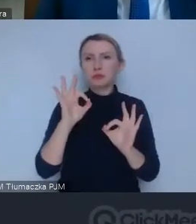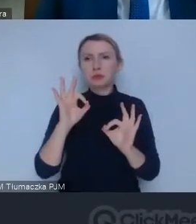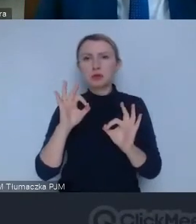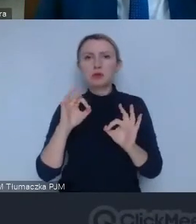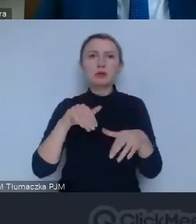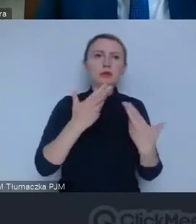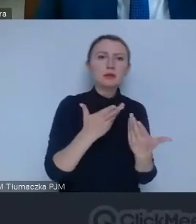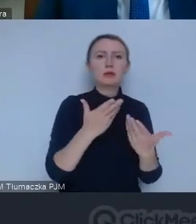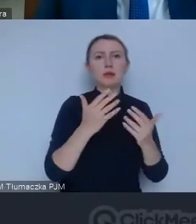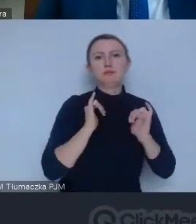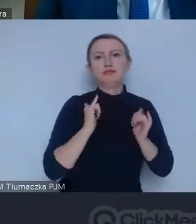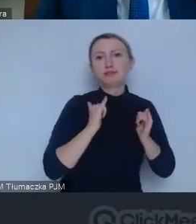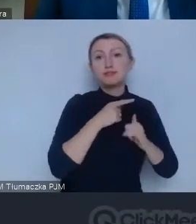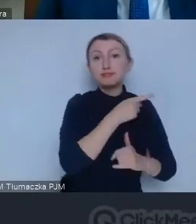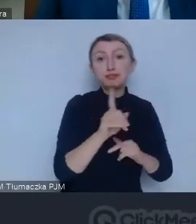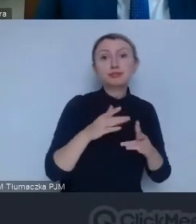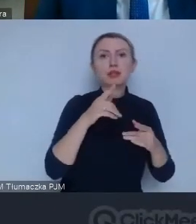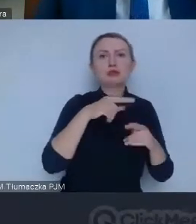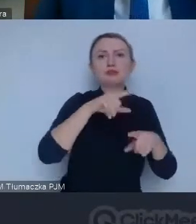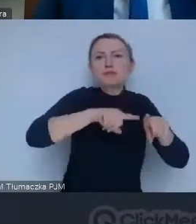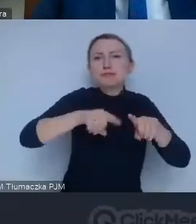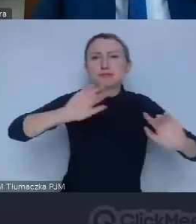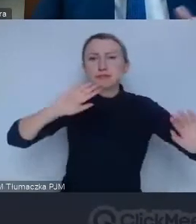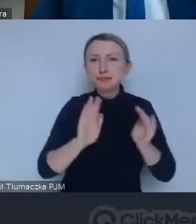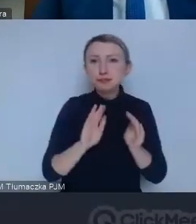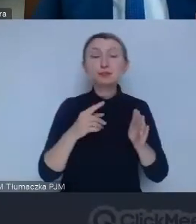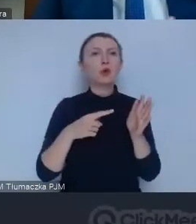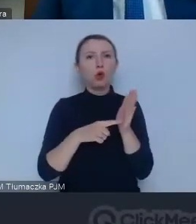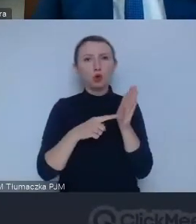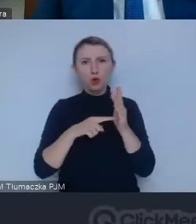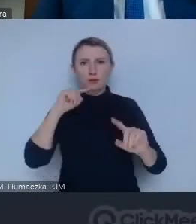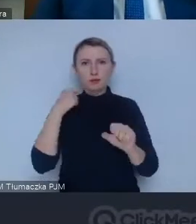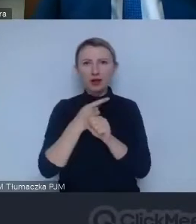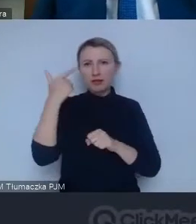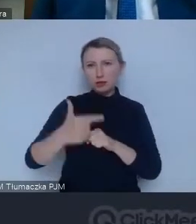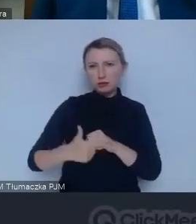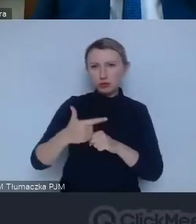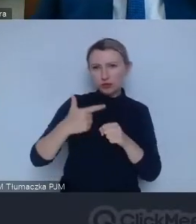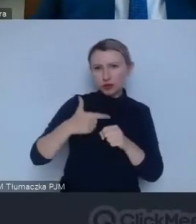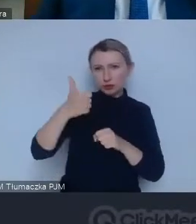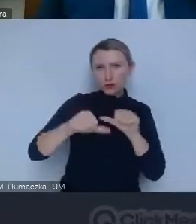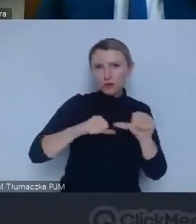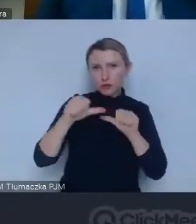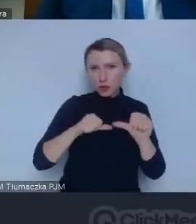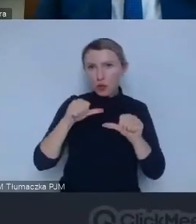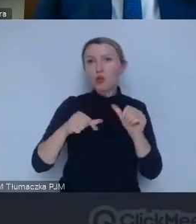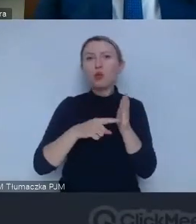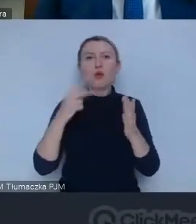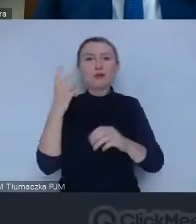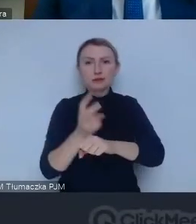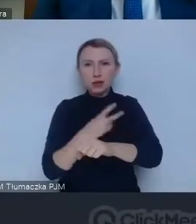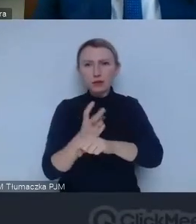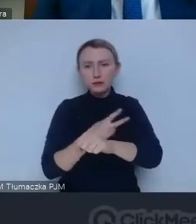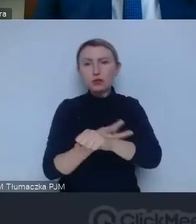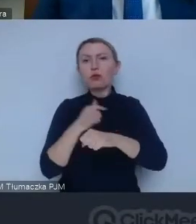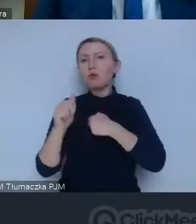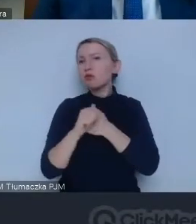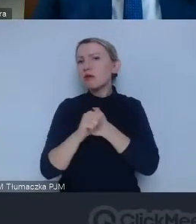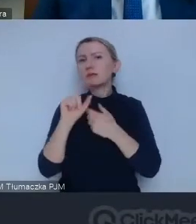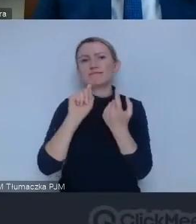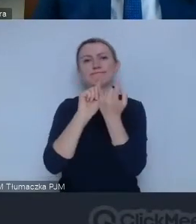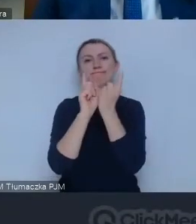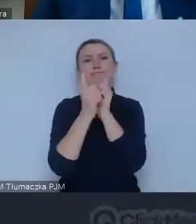turystycznej w postaci tężni. I ona tutaj zdecydowanie nam w 2021 roku, właściwie w czerwcu, odwróciła